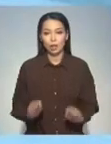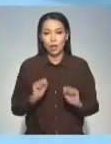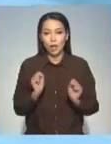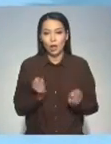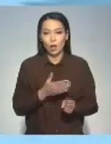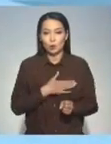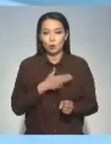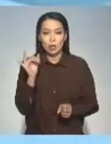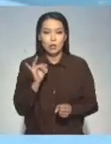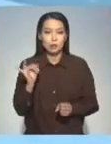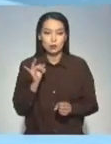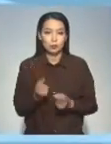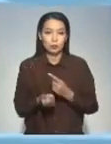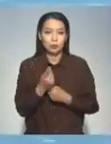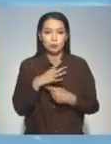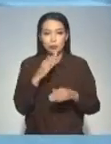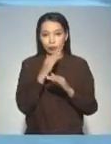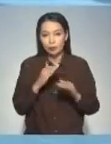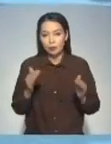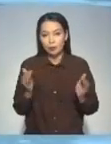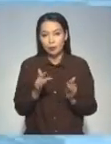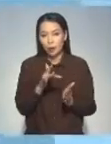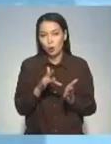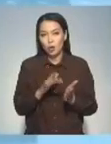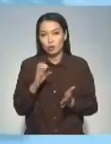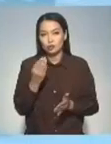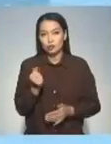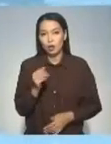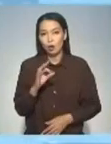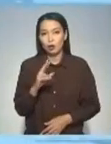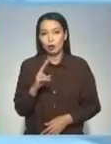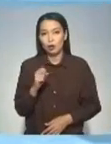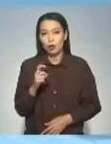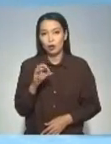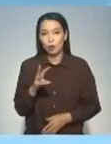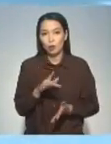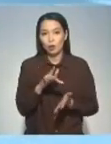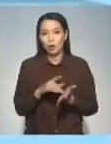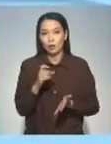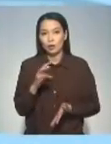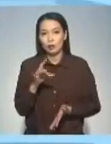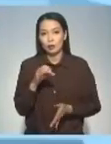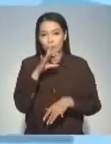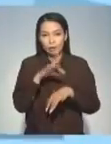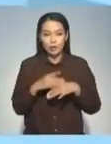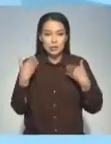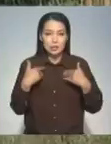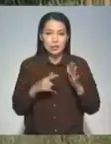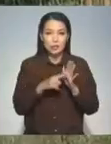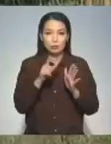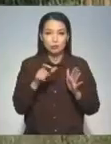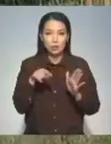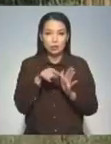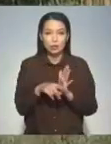Леденящая душу история произошла в тихом маленьком городке США. В Оклахоме, в городе Хенриетт, обнаружены тела 7 человек. Среди них